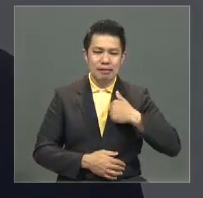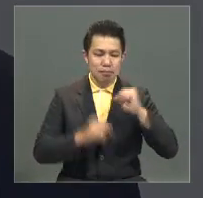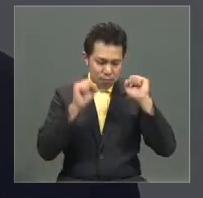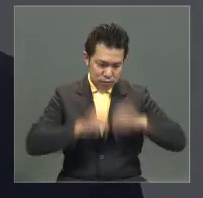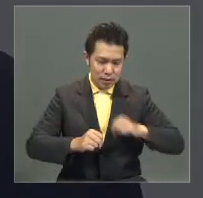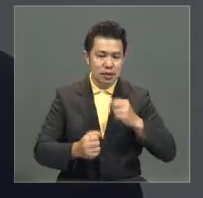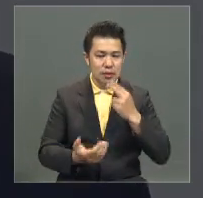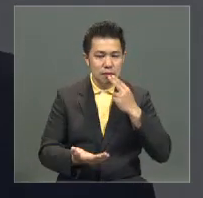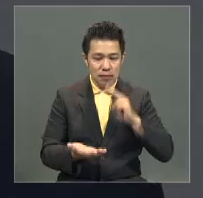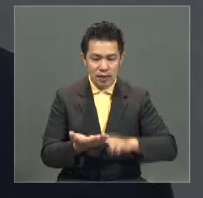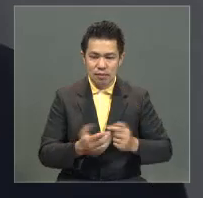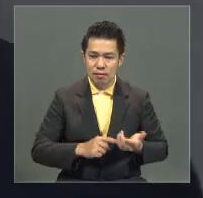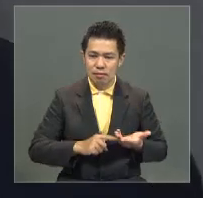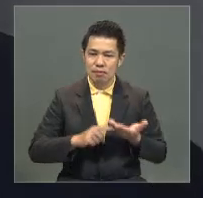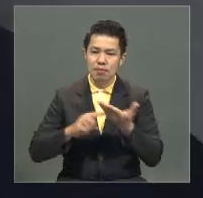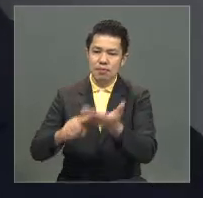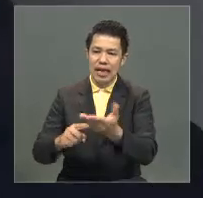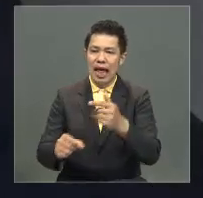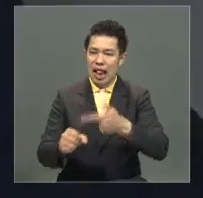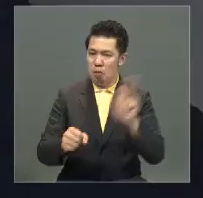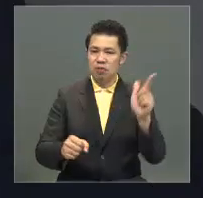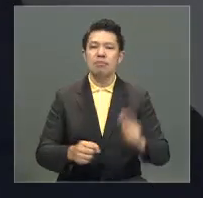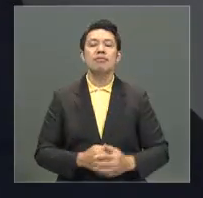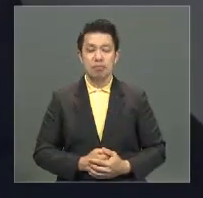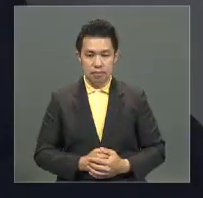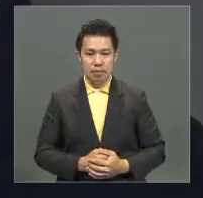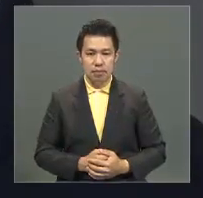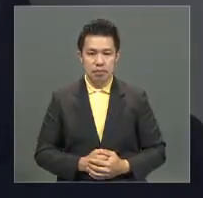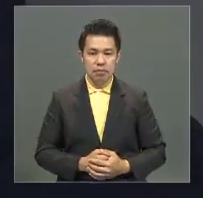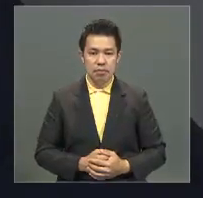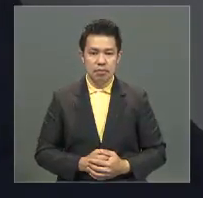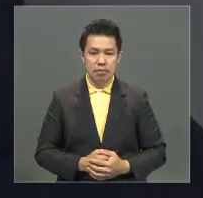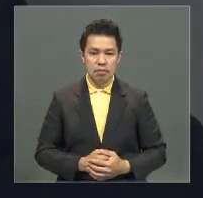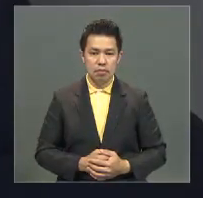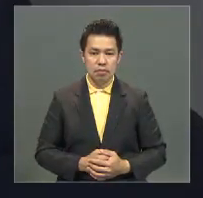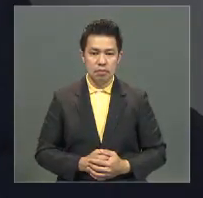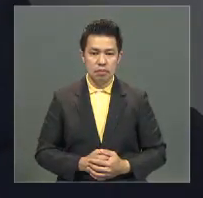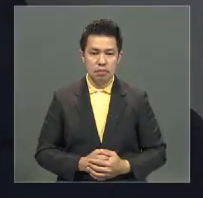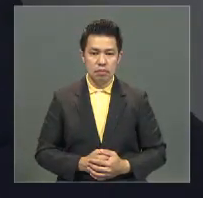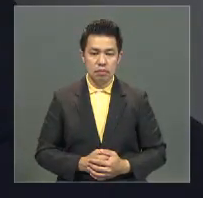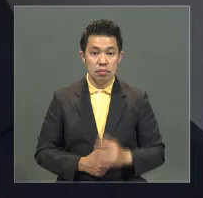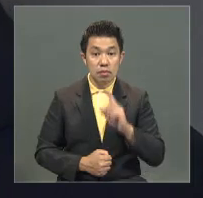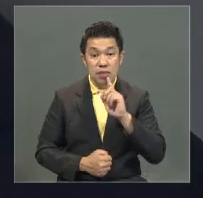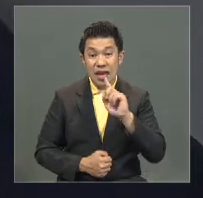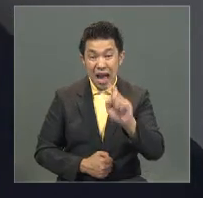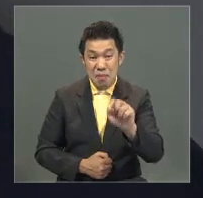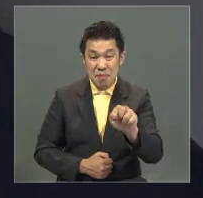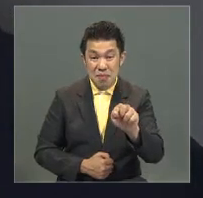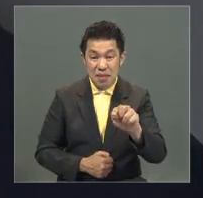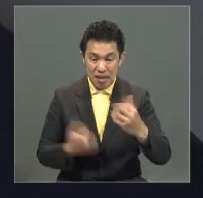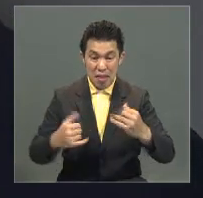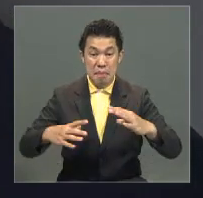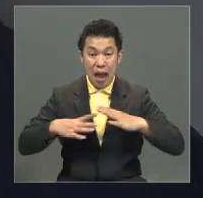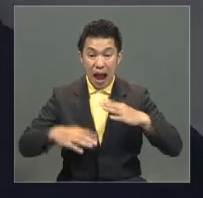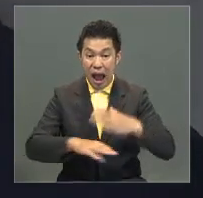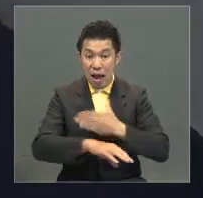จยื่นใบลาออกในวันนี้นะครับ ที่บอกว่าตอนนี้ยังขอพักเรื่องการเมืองแต่หมายถึงว่าในอนาคตยังมีโอกาสที่จะ